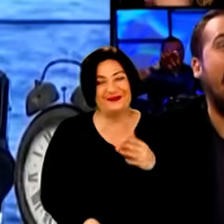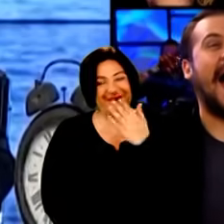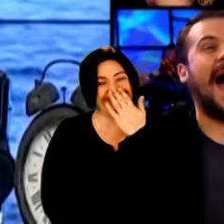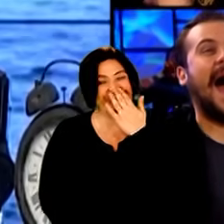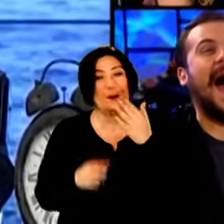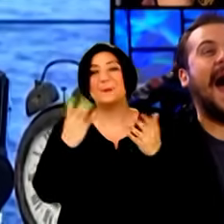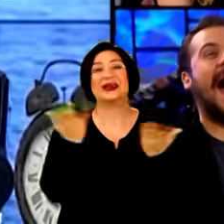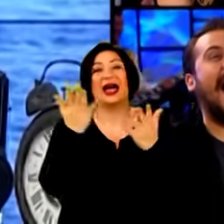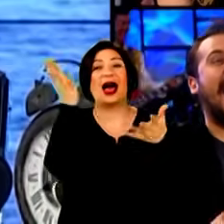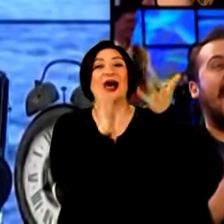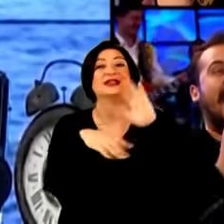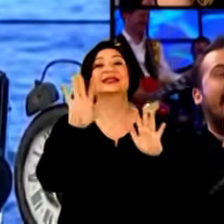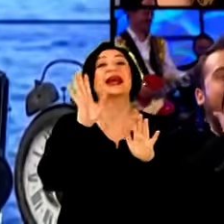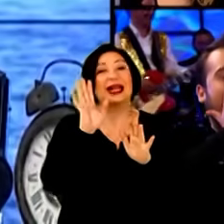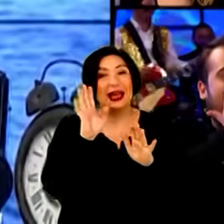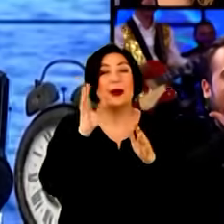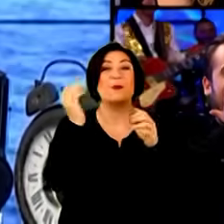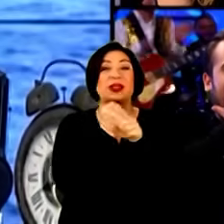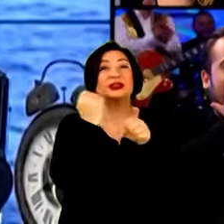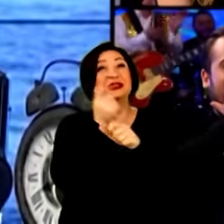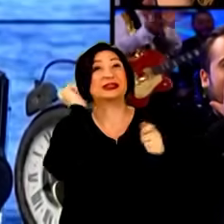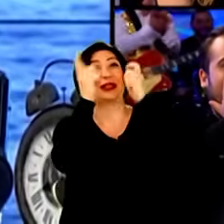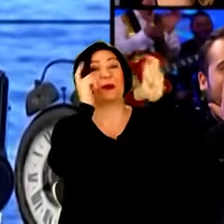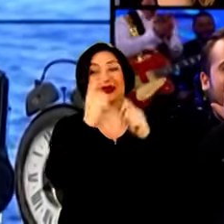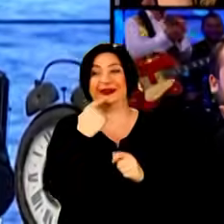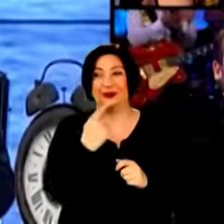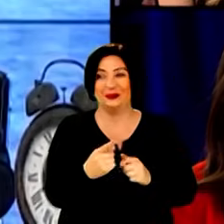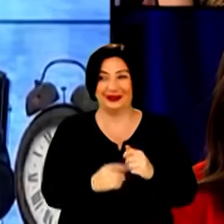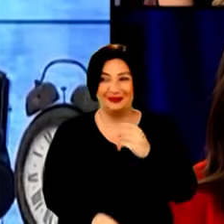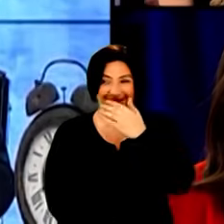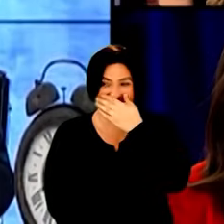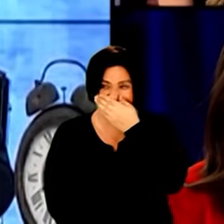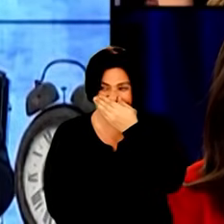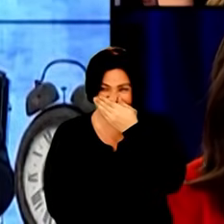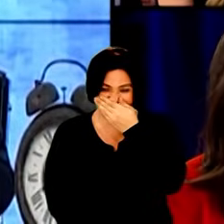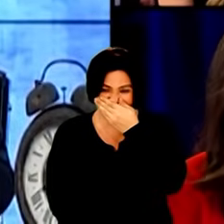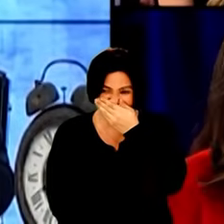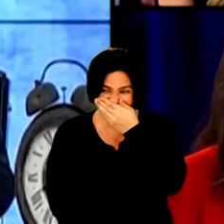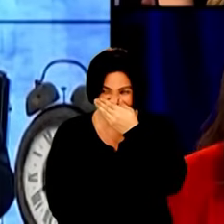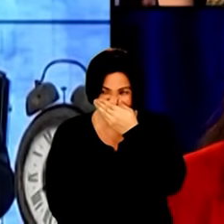Mesele ağaç değil meyve veren ağacı taşlamak demiş bizlere.